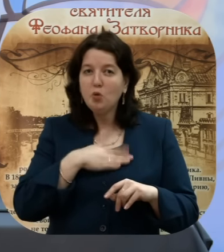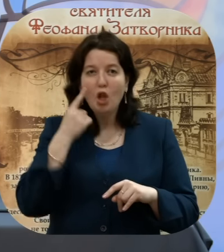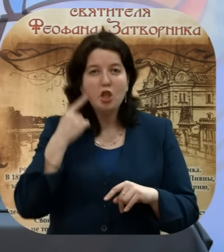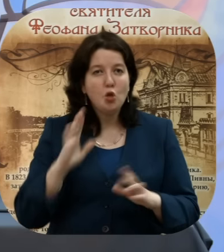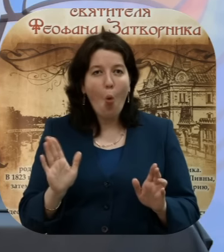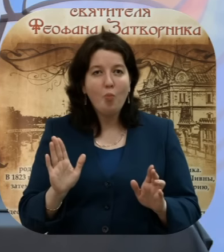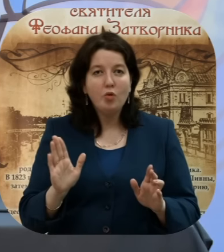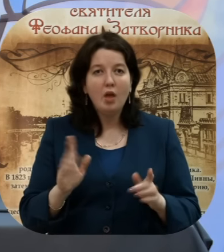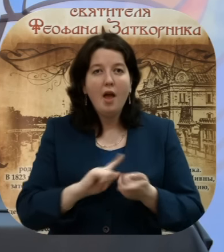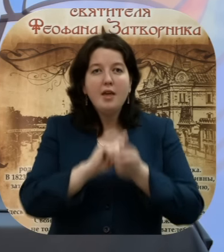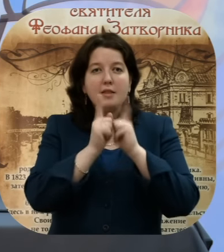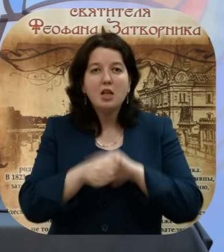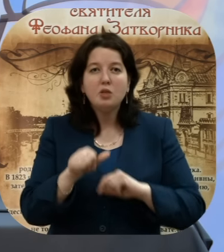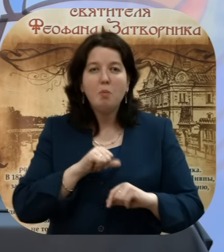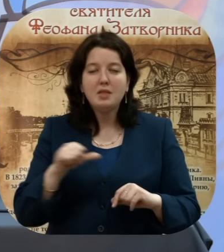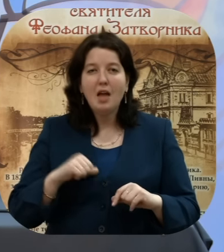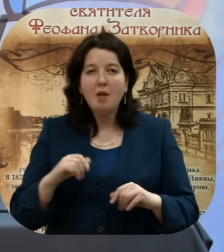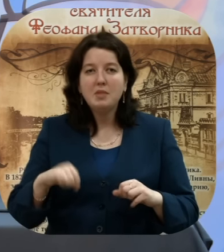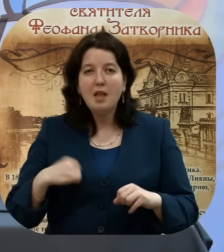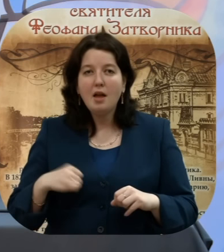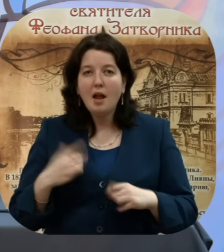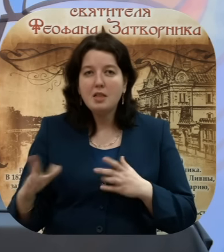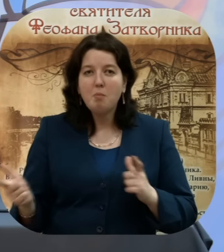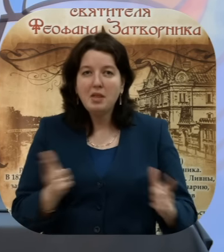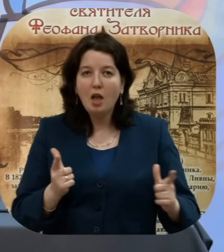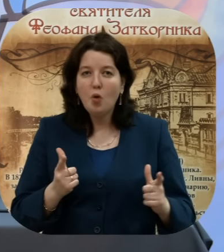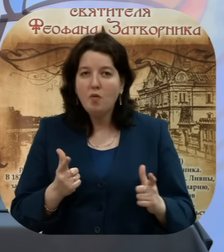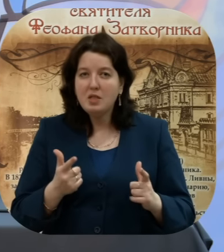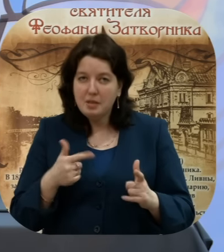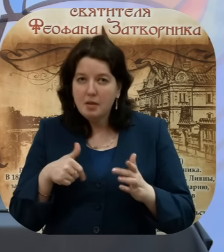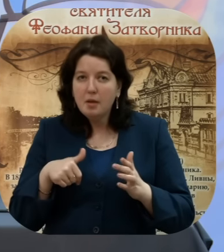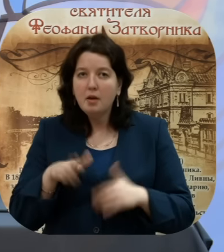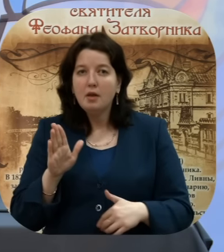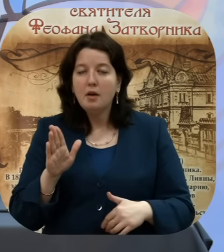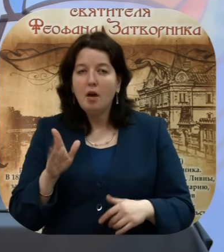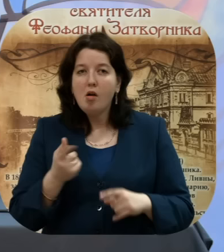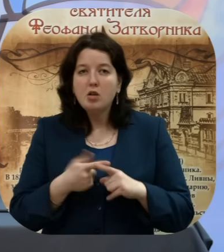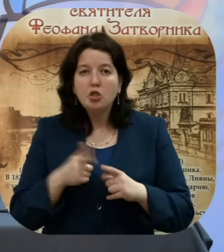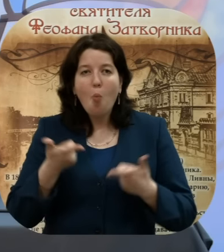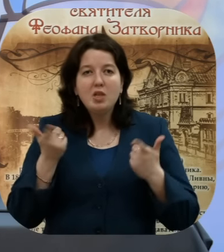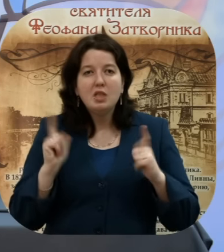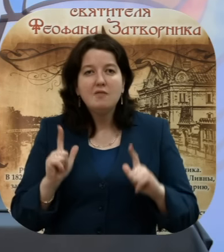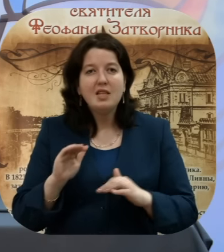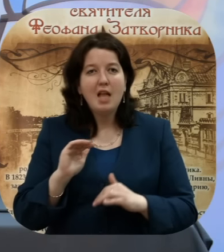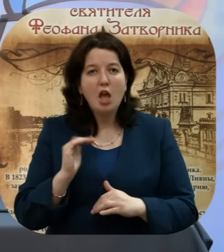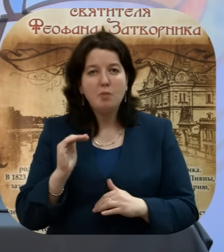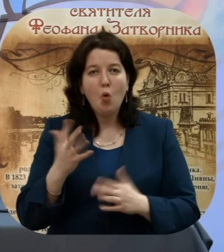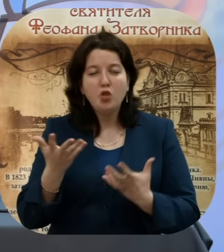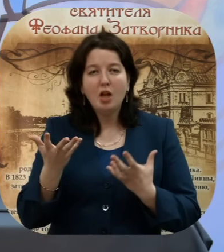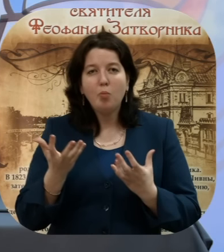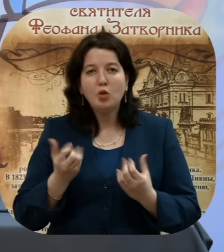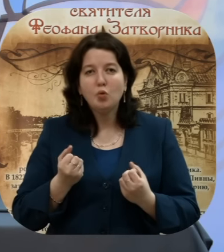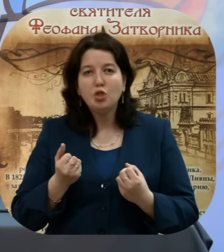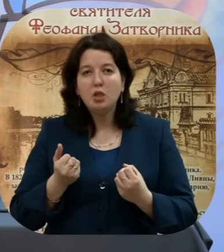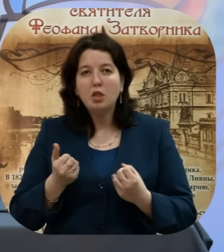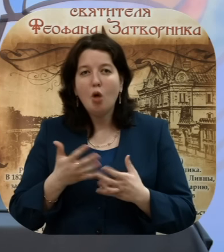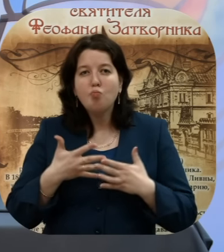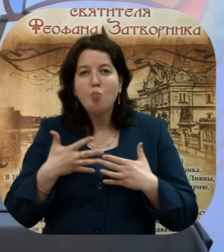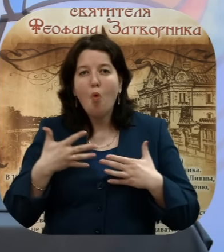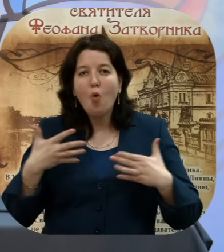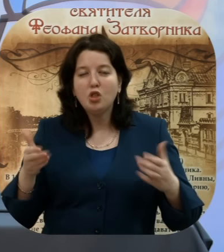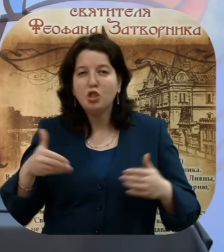бы старались подготовиться как следует, для того, чтобы действительно ребенок получил максимальную